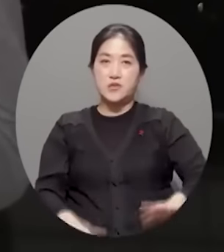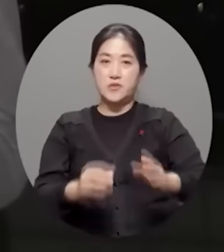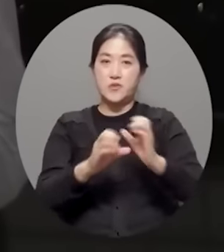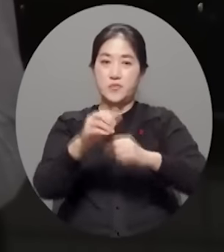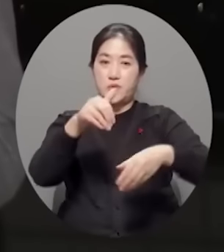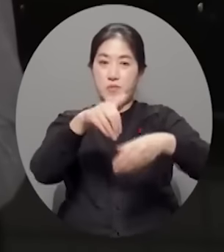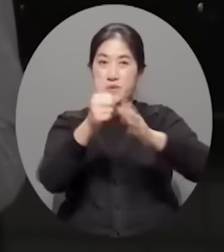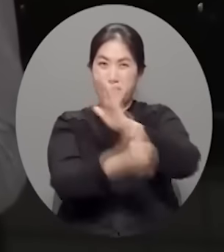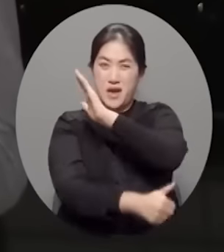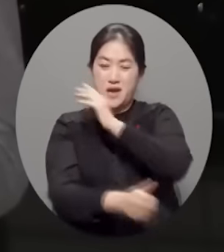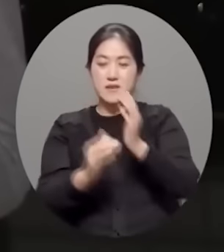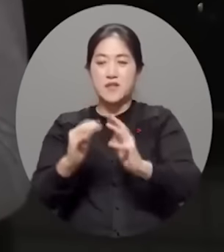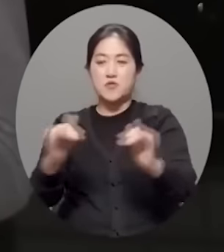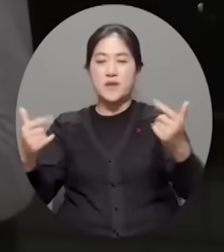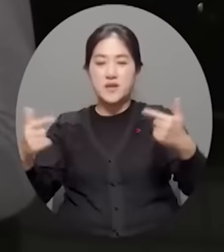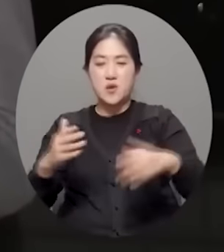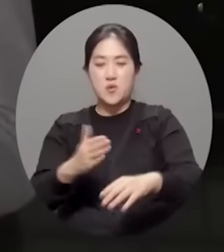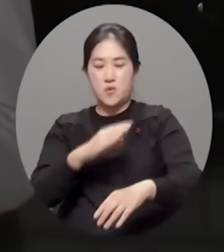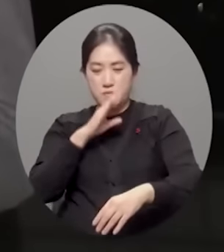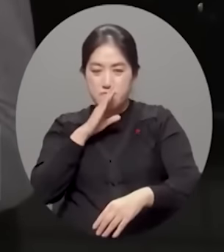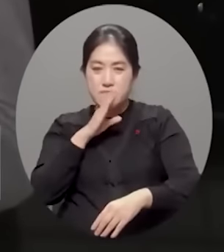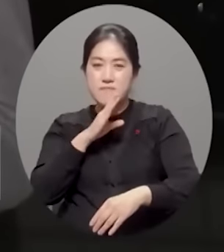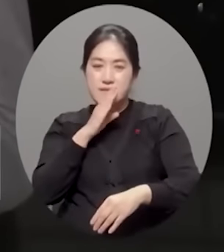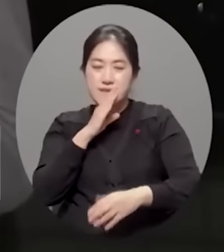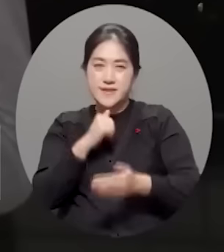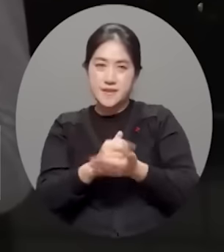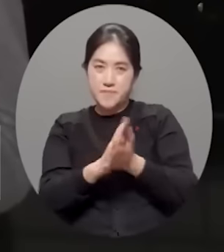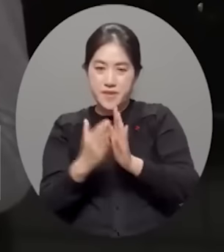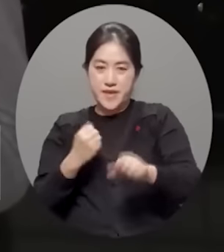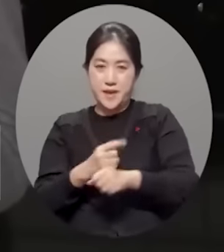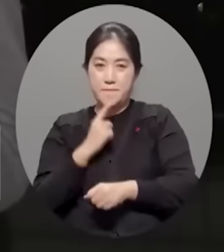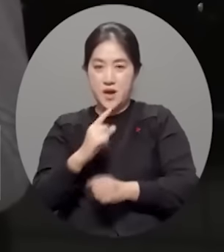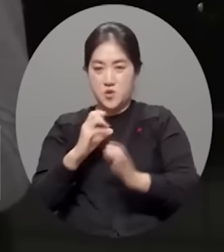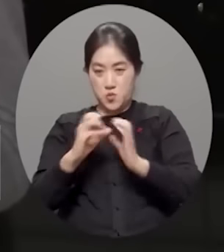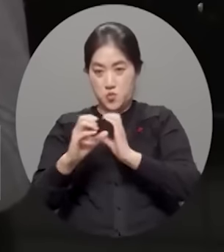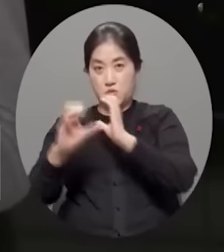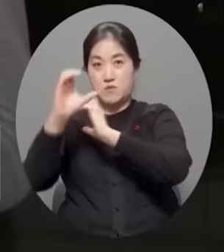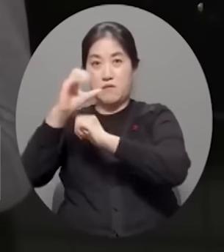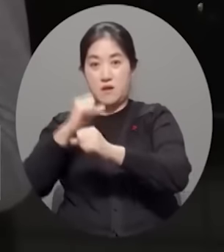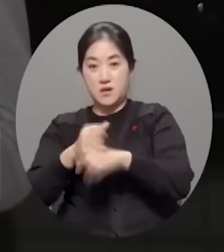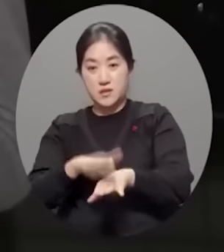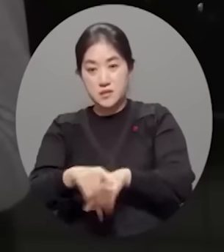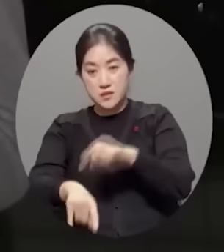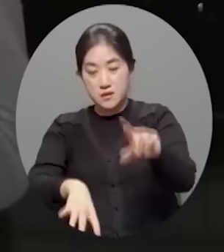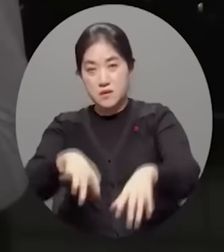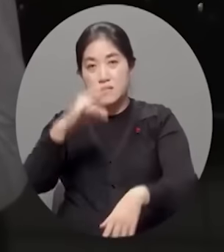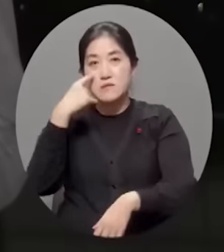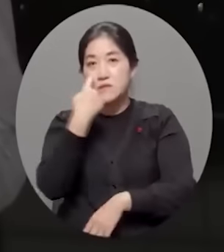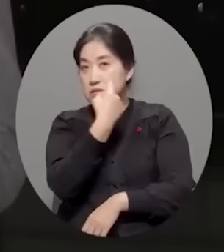늘 옳다며 변화를 약속했습니다. 소통 강화가 행동으로 옮겨지는 첫 시험대가